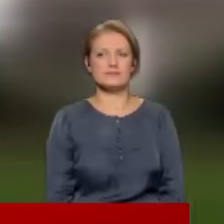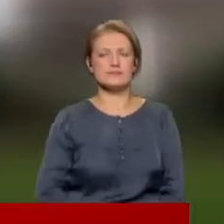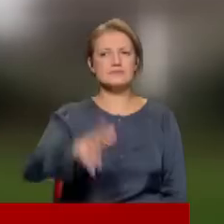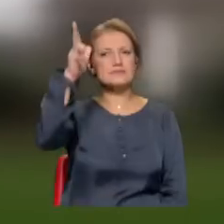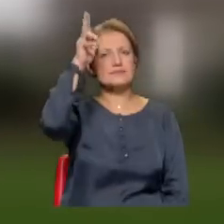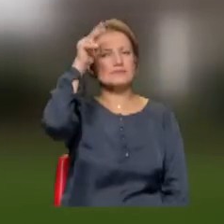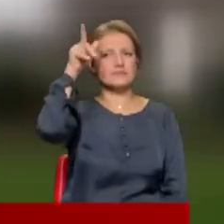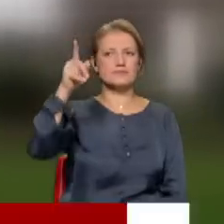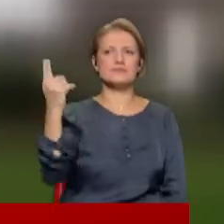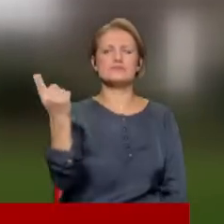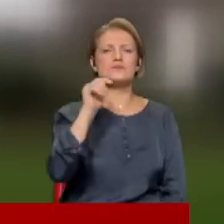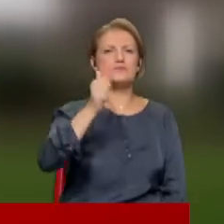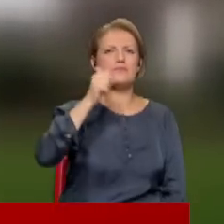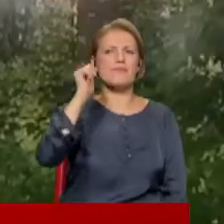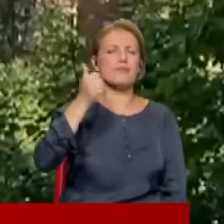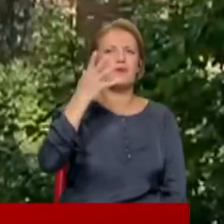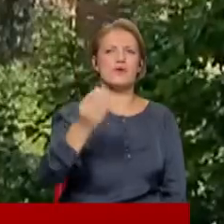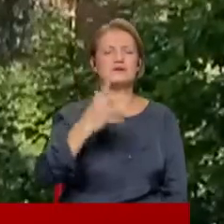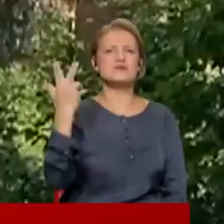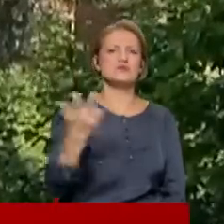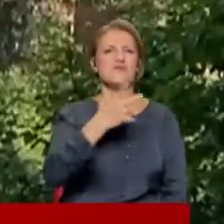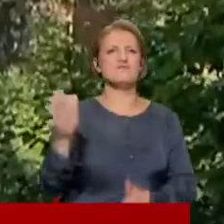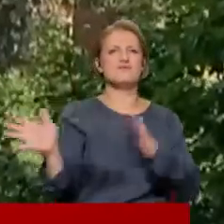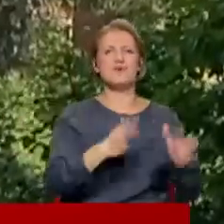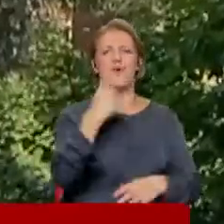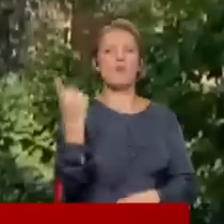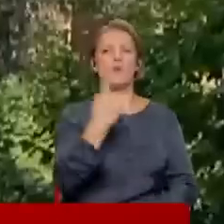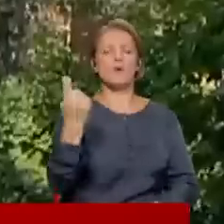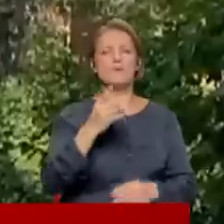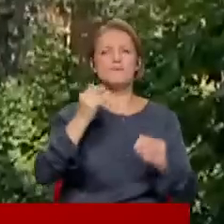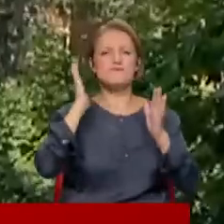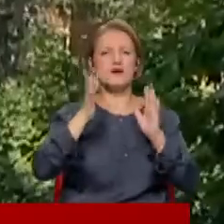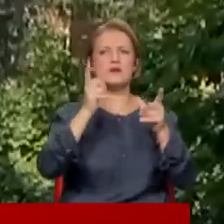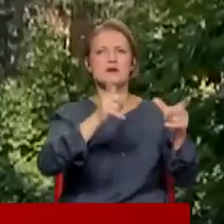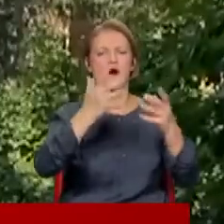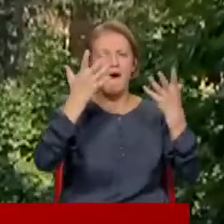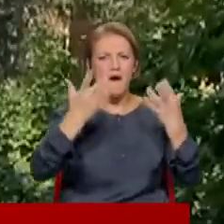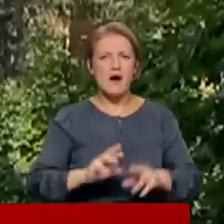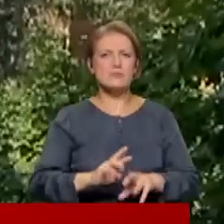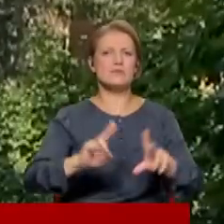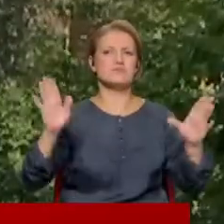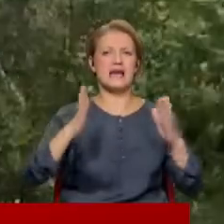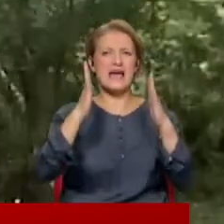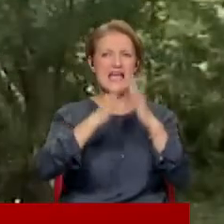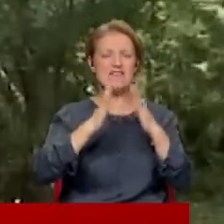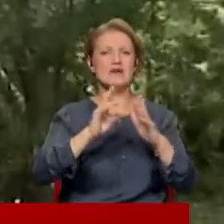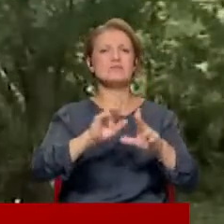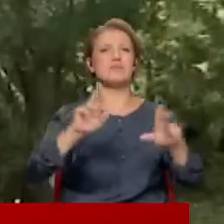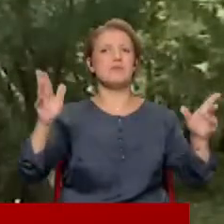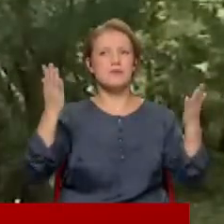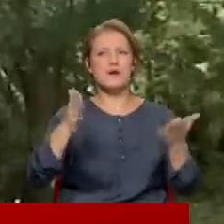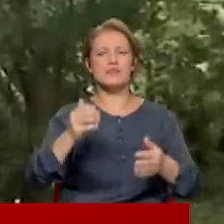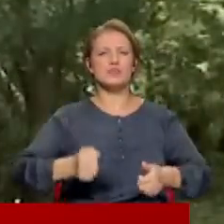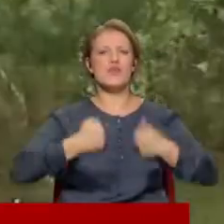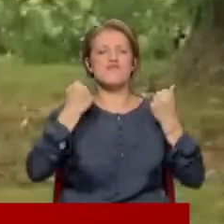Amerika Birleşik Devletleri'nde de günlerdir etkili olan şiddetli fırtına ve hortumlar pek çok eyalette ağır yıkıma yol açtı. Evlerin hasar gördüğü,